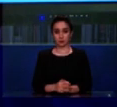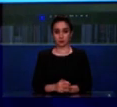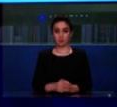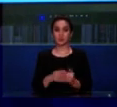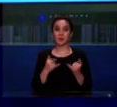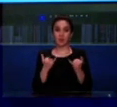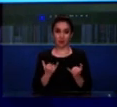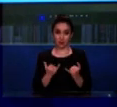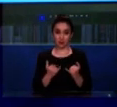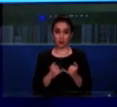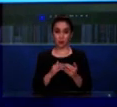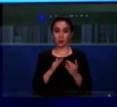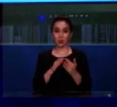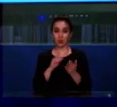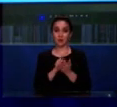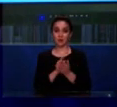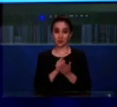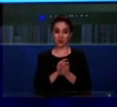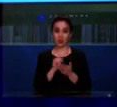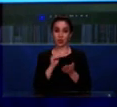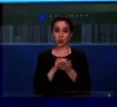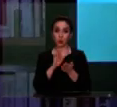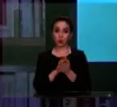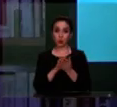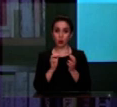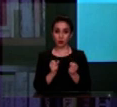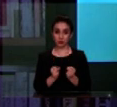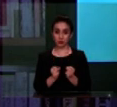Endi esa uyga vazifani yozib oling.